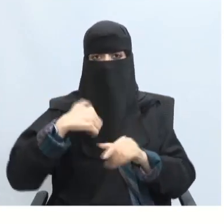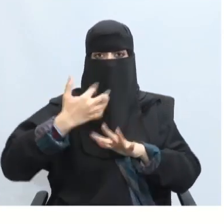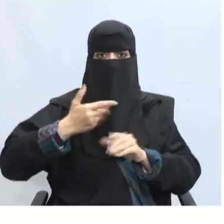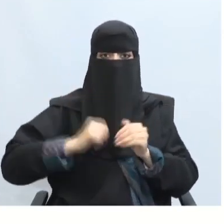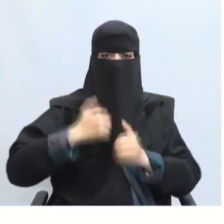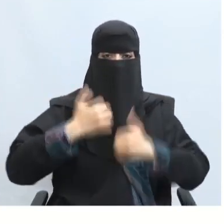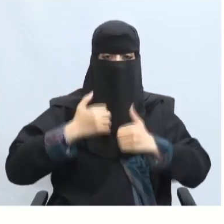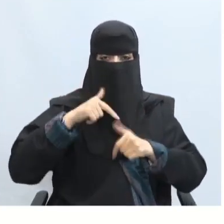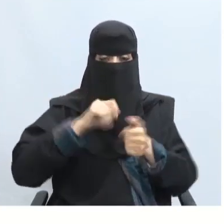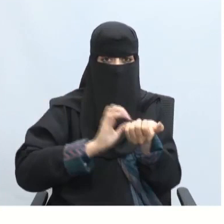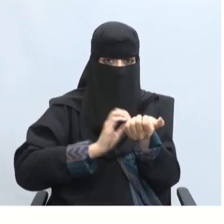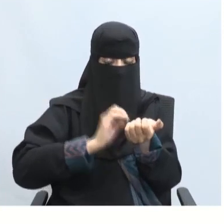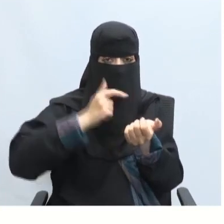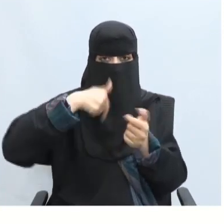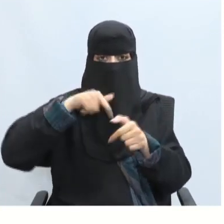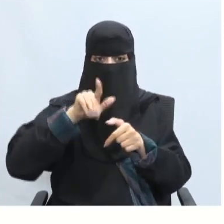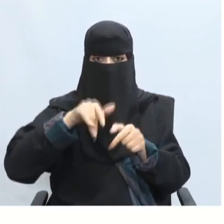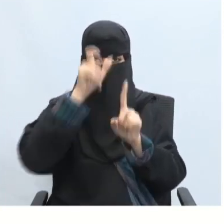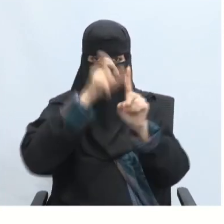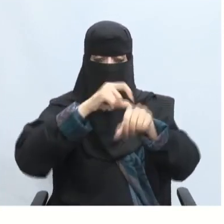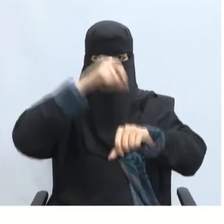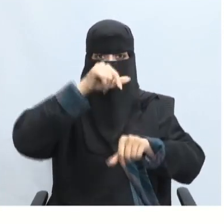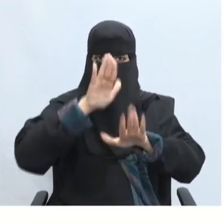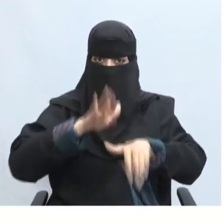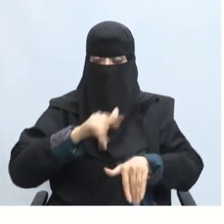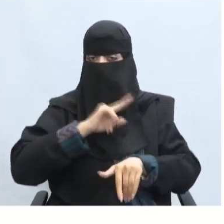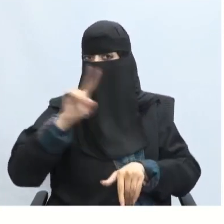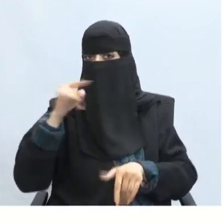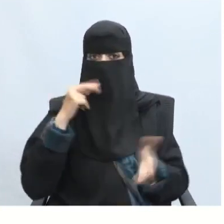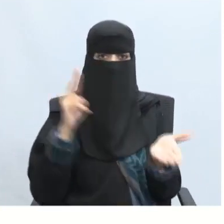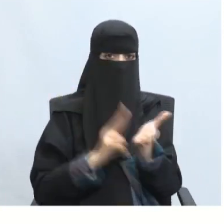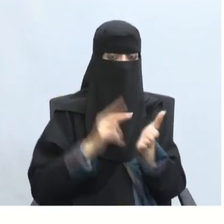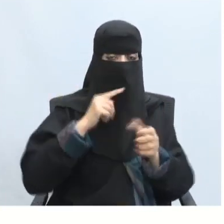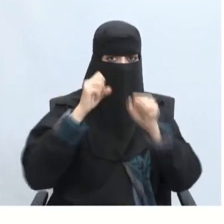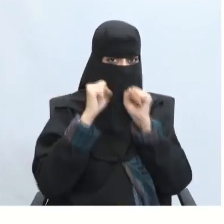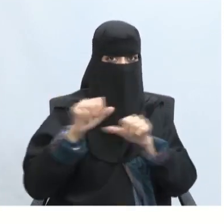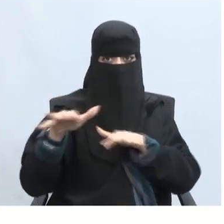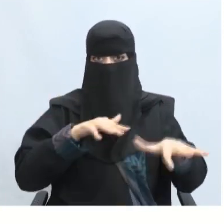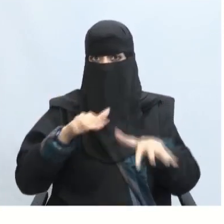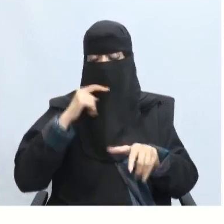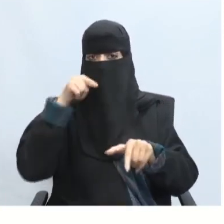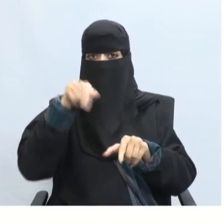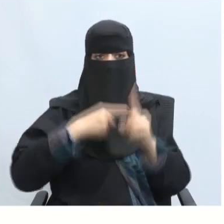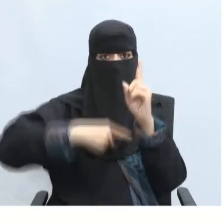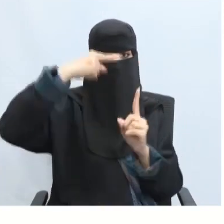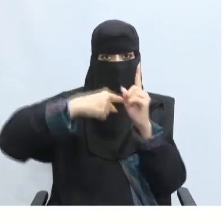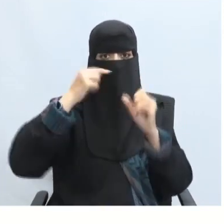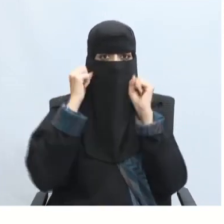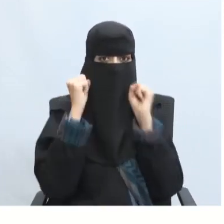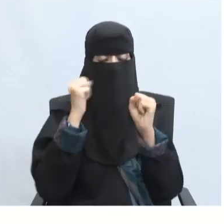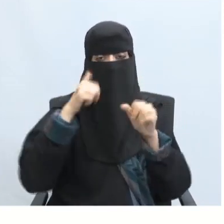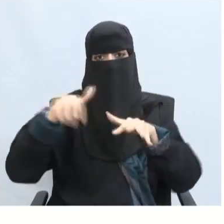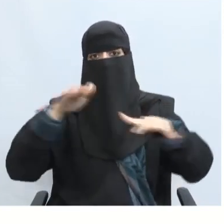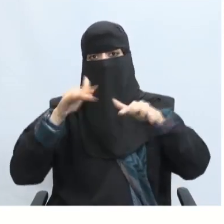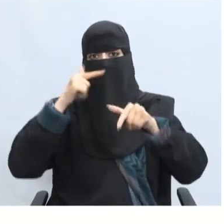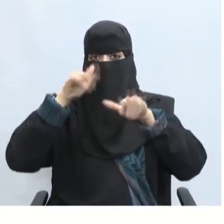احساس الناس بها ولا يعبر عن قوه الزلزال ويسمى هذا المقياس شده الزلزال